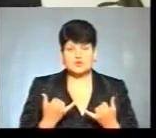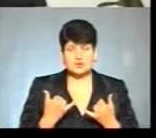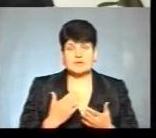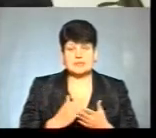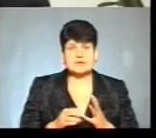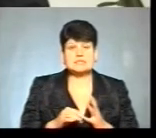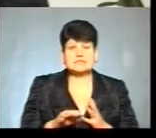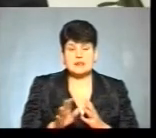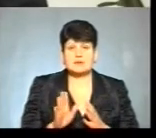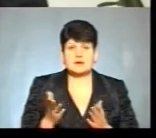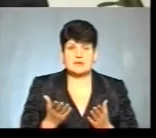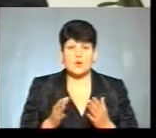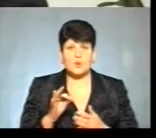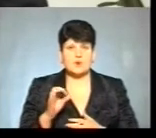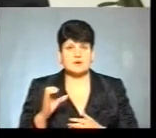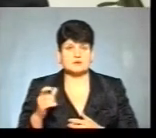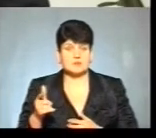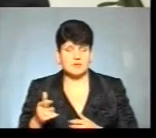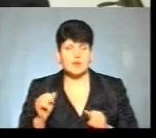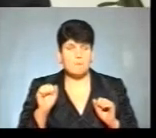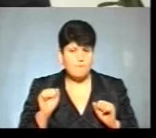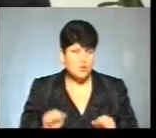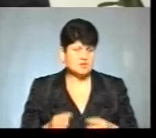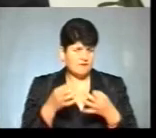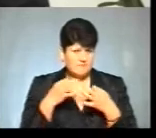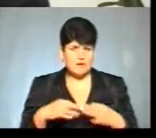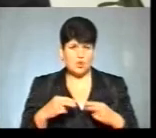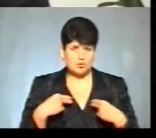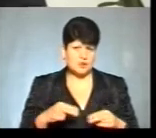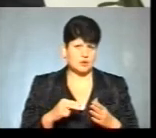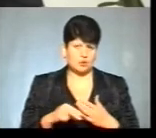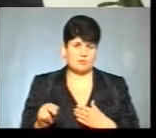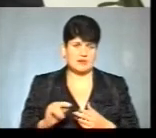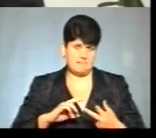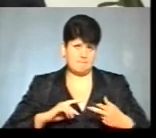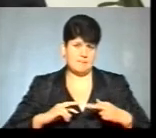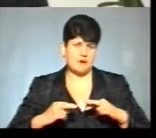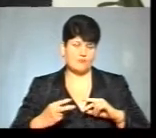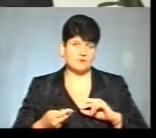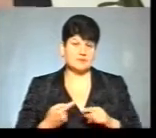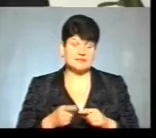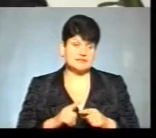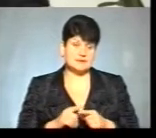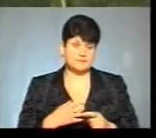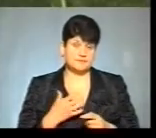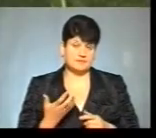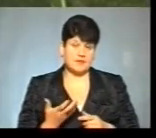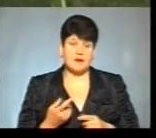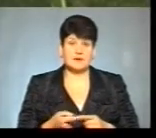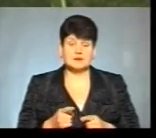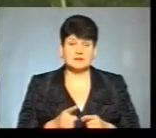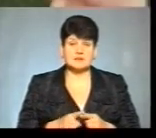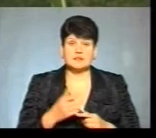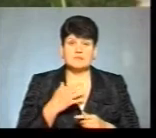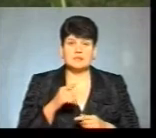землі, які там ОСГ, землі, які можна вільно продати, купити і так далі, переоформити. На це не є це. Але немає ніякої панацеї, ніхто ж